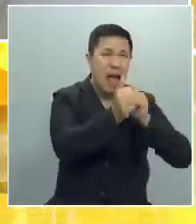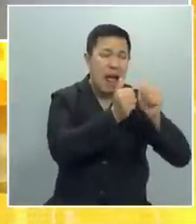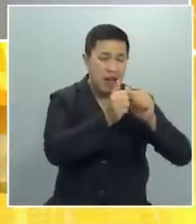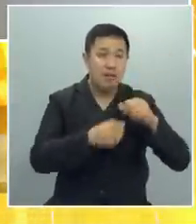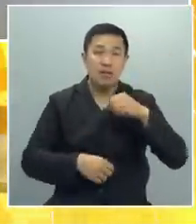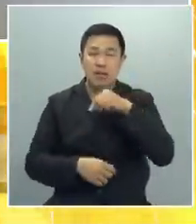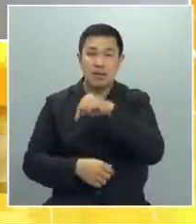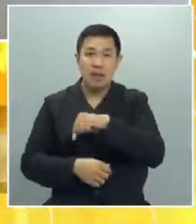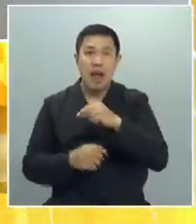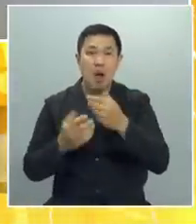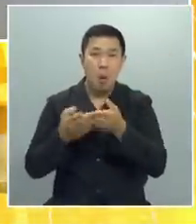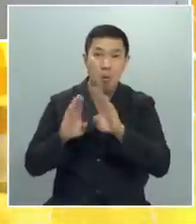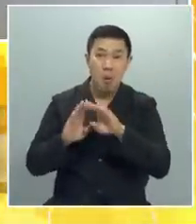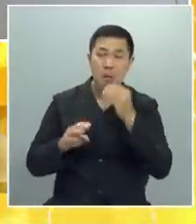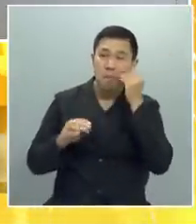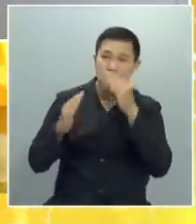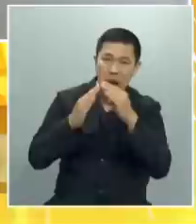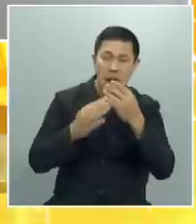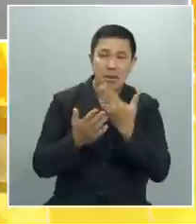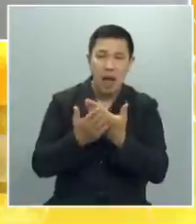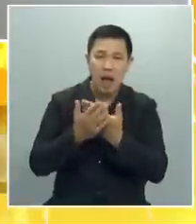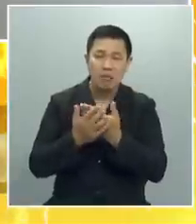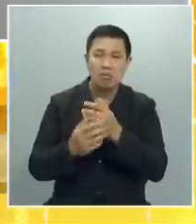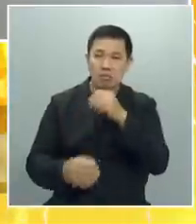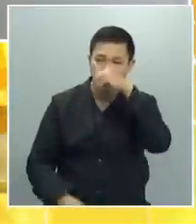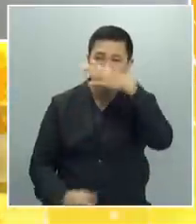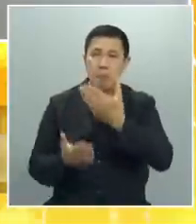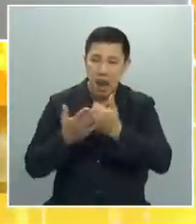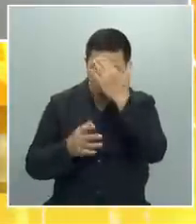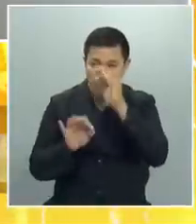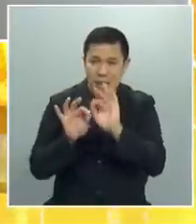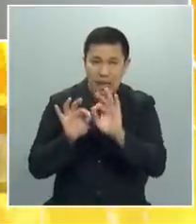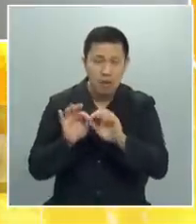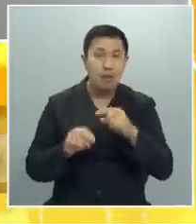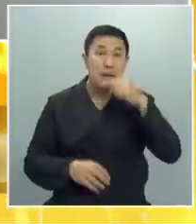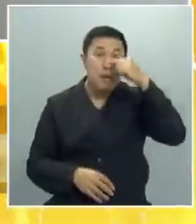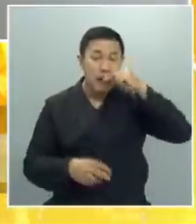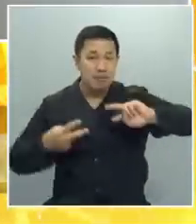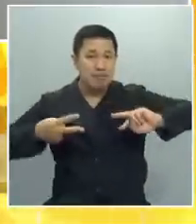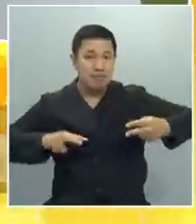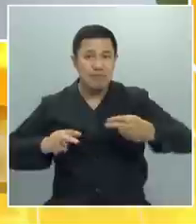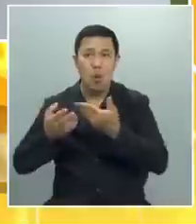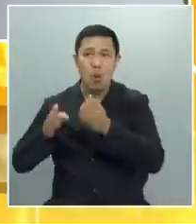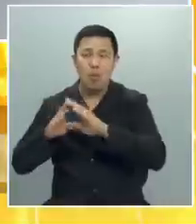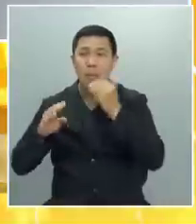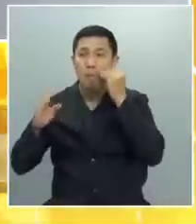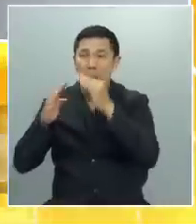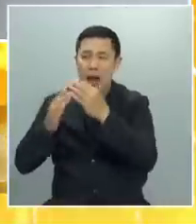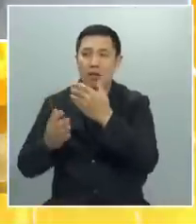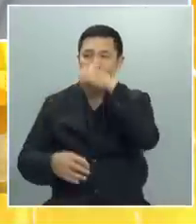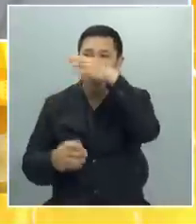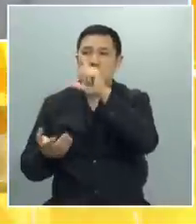เรือนใช้แพงกว่าเพื่อจะได้ประหยัดบ้านเราครัวเรือนถูกอุตสาหกรรมอื่นๆแพงกว่า